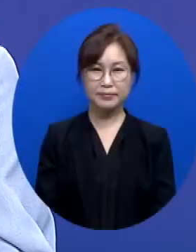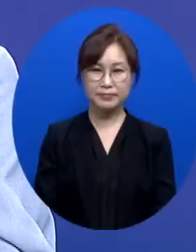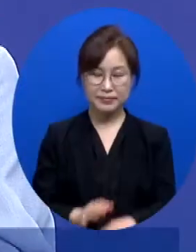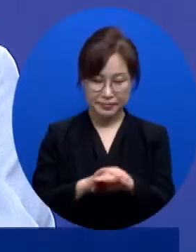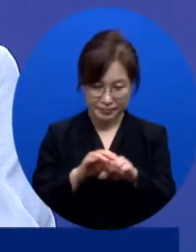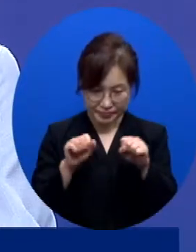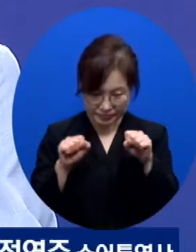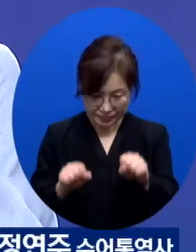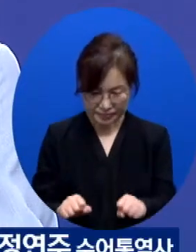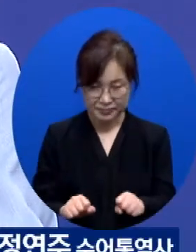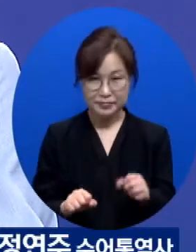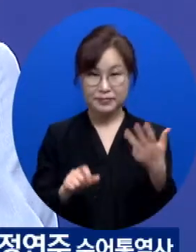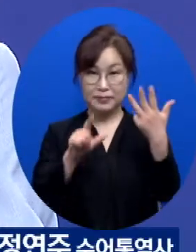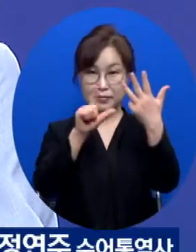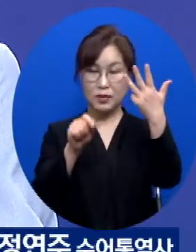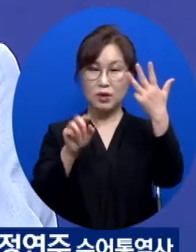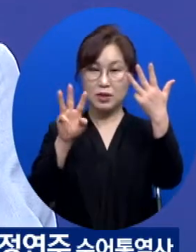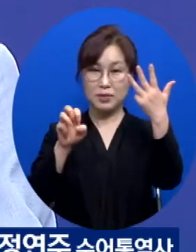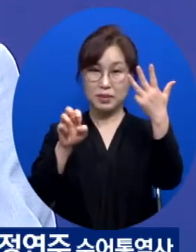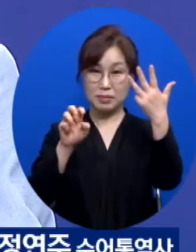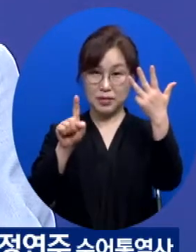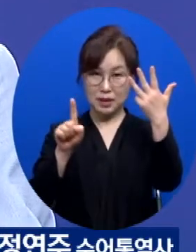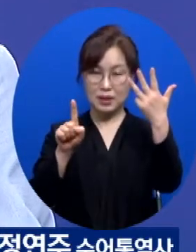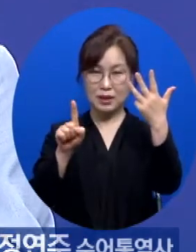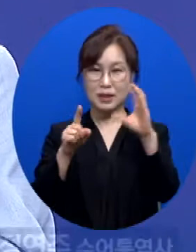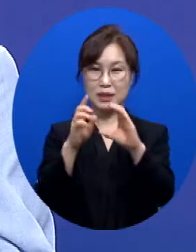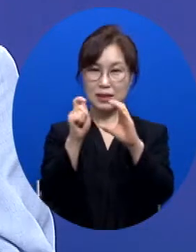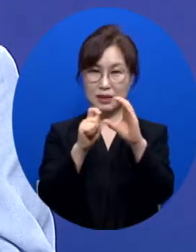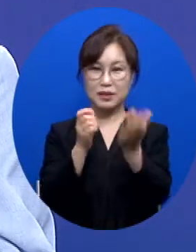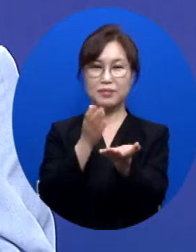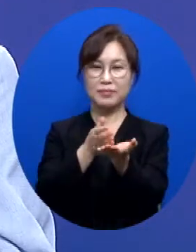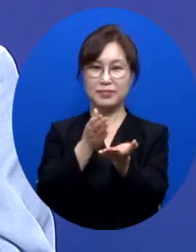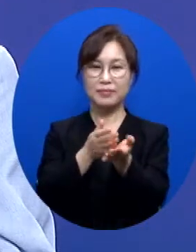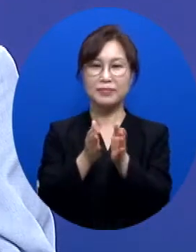시청자 여러분 안녕하십니까. 8월 31일 CTS 뉴스입니다.